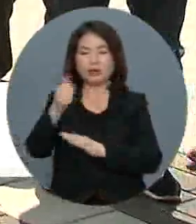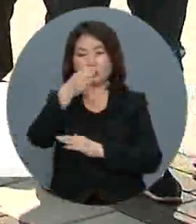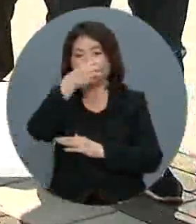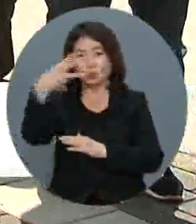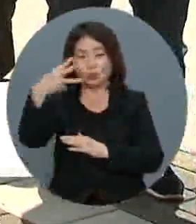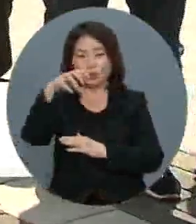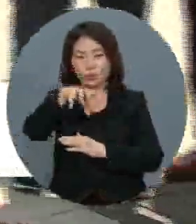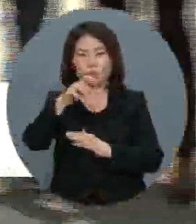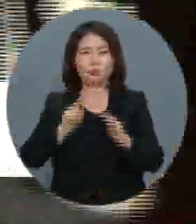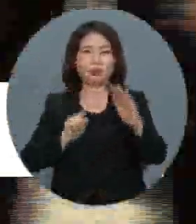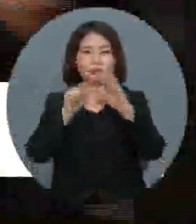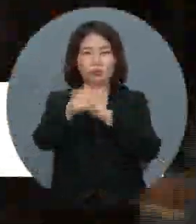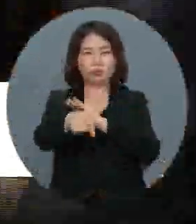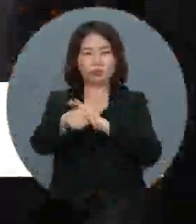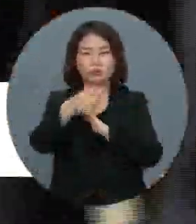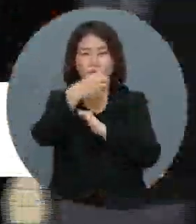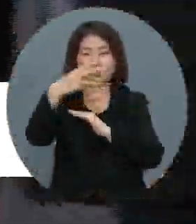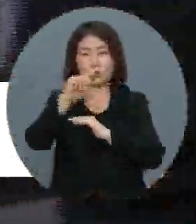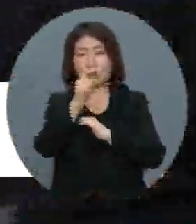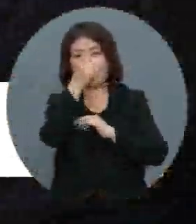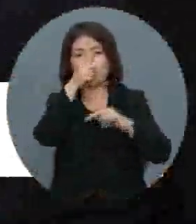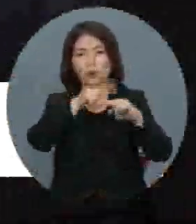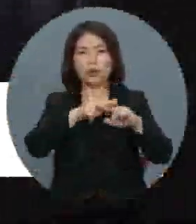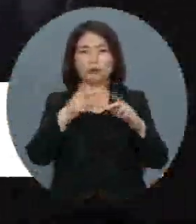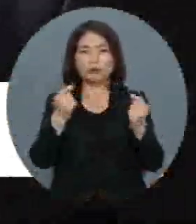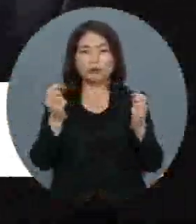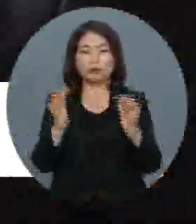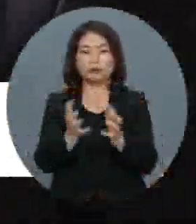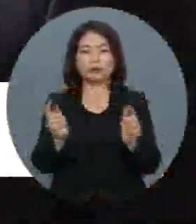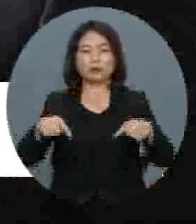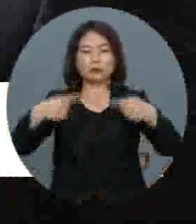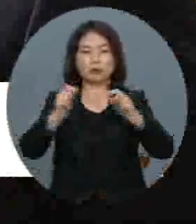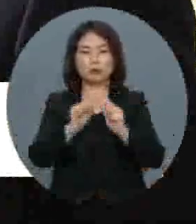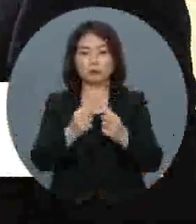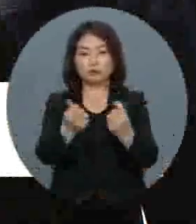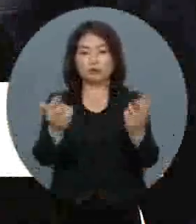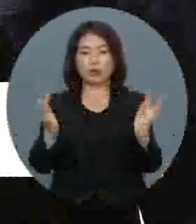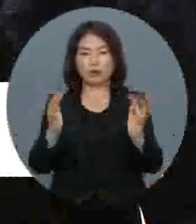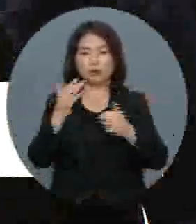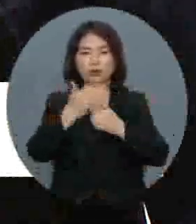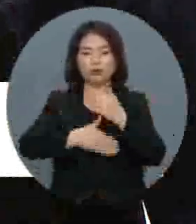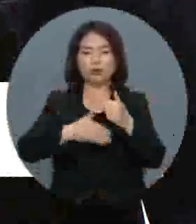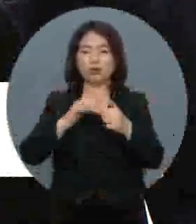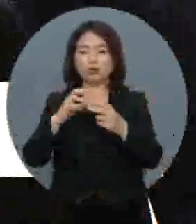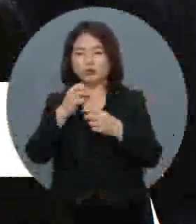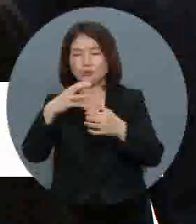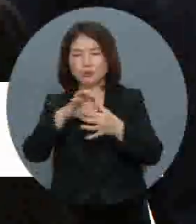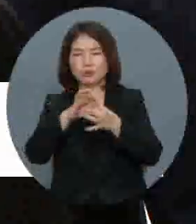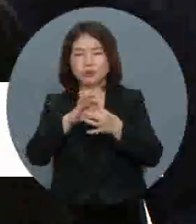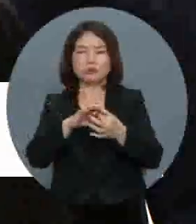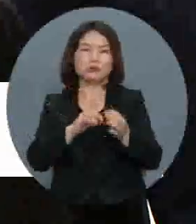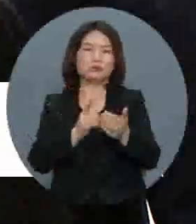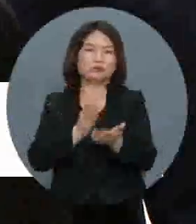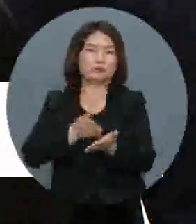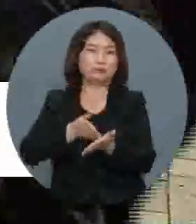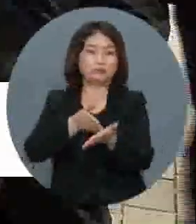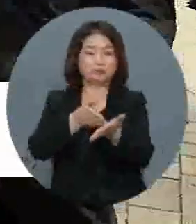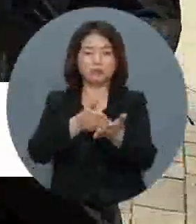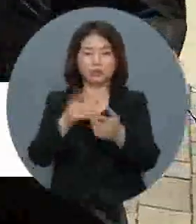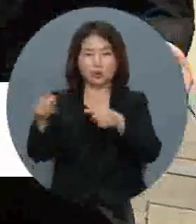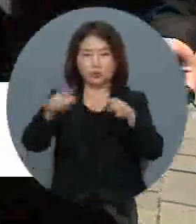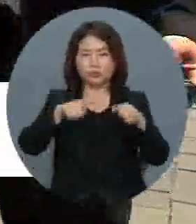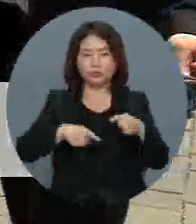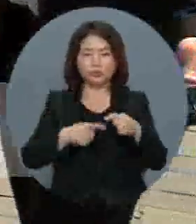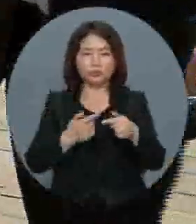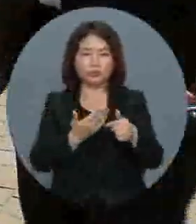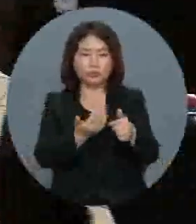캠퍼스를 찾았습니다 삼성 보유 주식이 함께한 가운데 삼성과 대구와의 공개를 강조했습니다 최근 중국에서